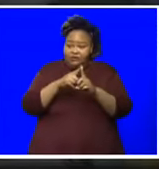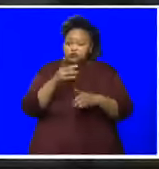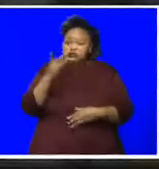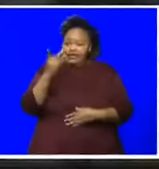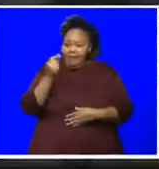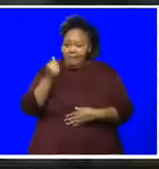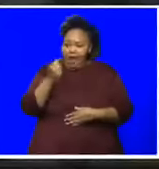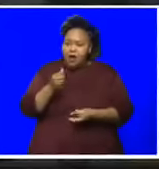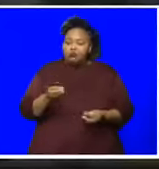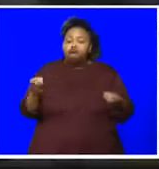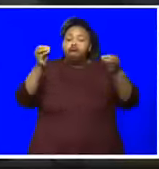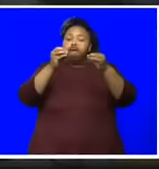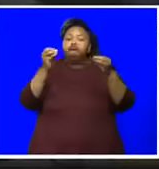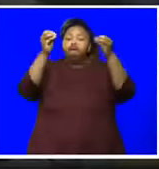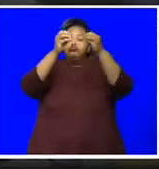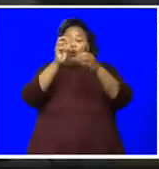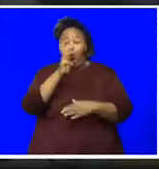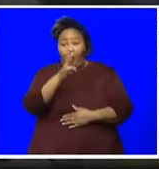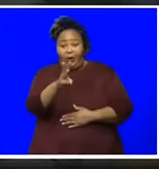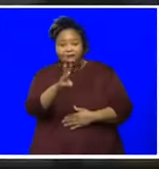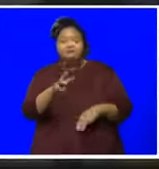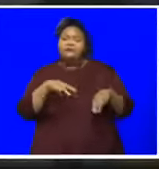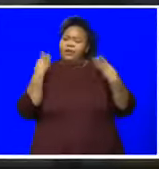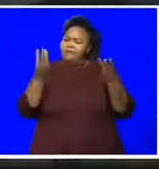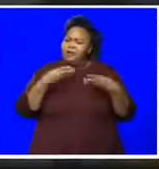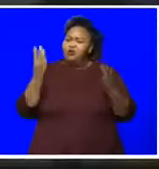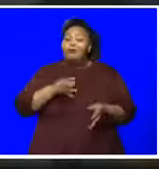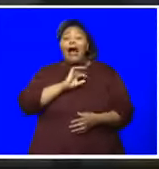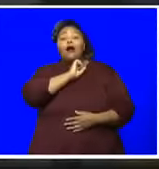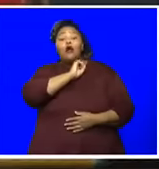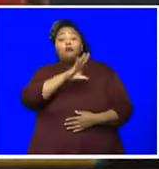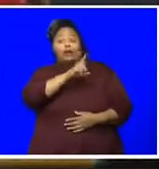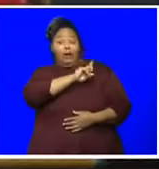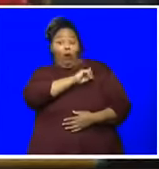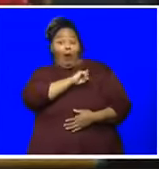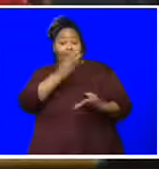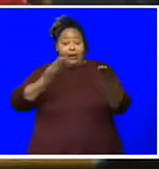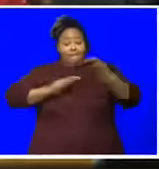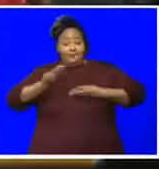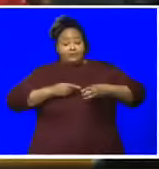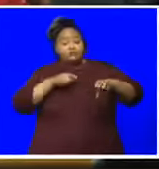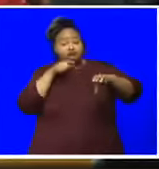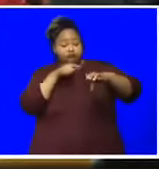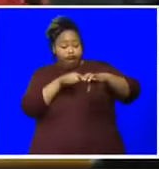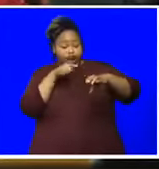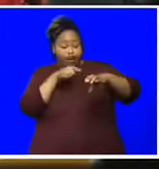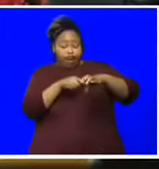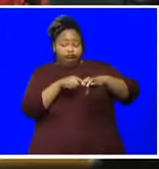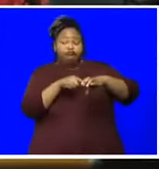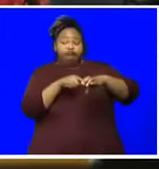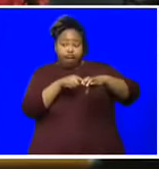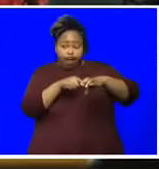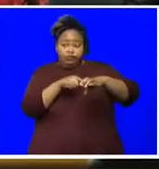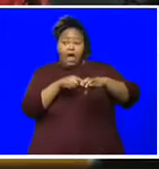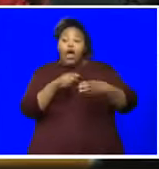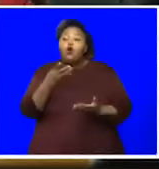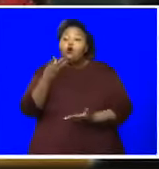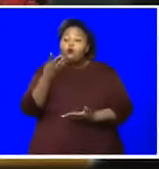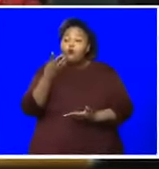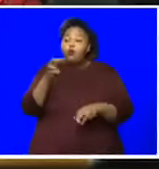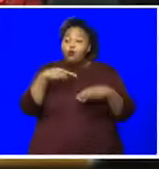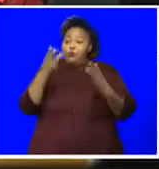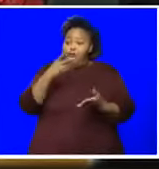seyinemathole. LaMaswati akhala nje lenkampani kwavela ukuthi angeke isakhona kubhadala bantu